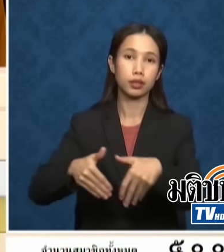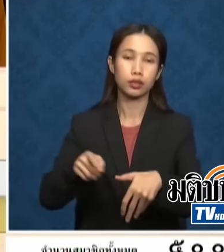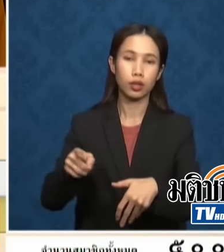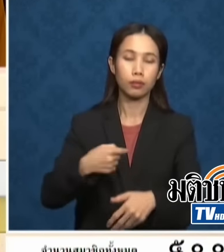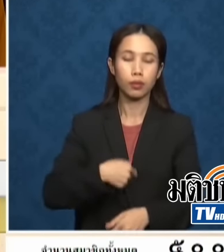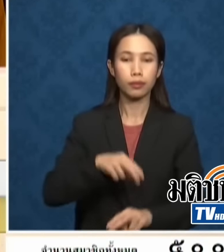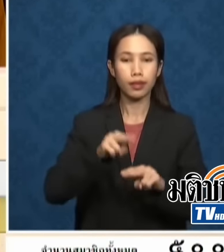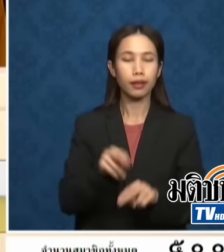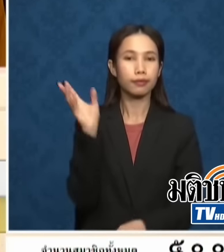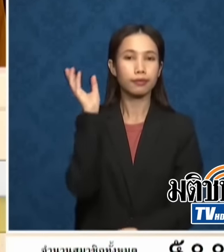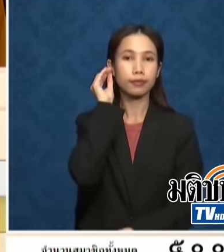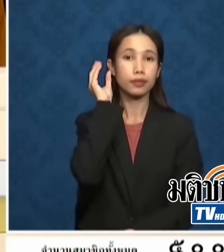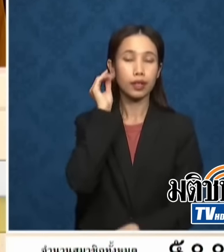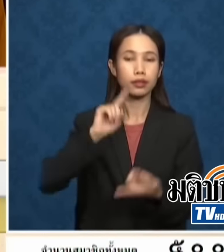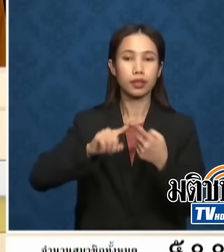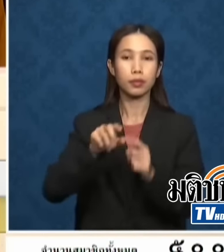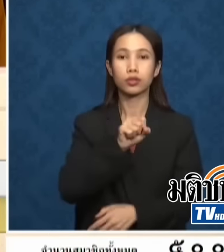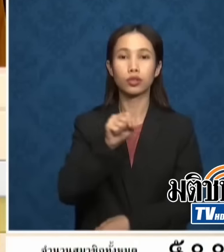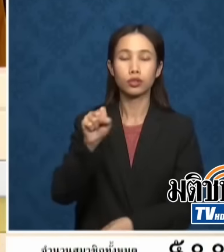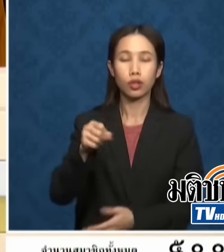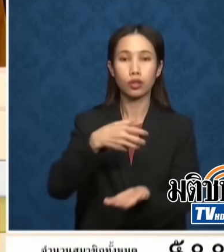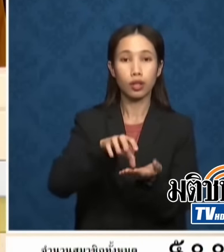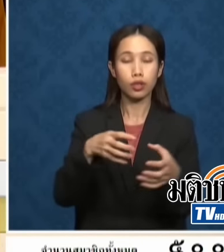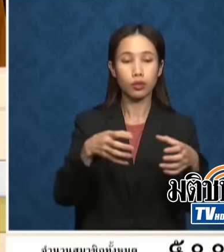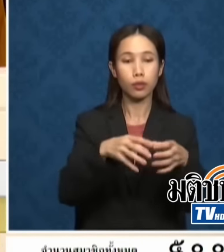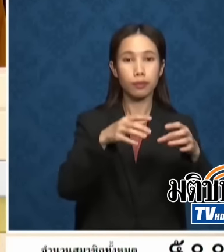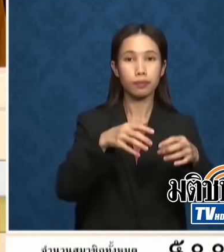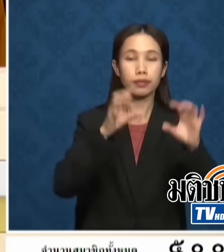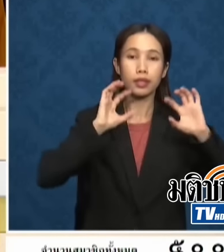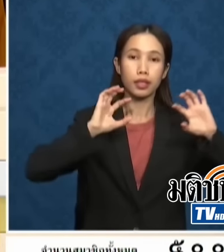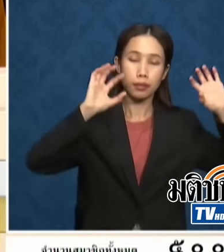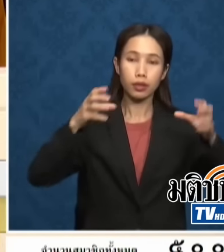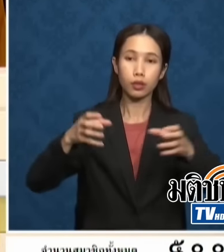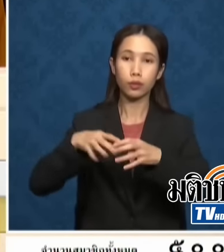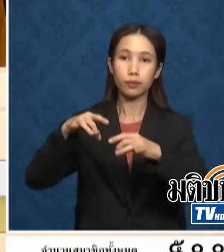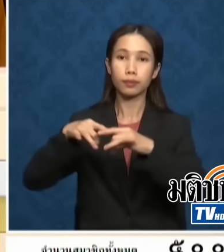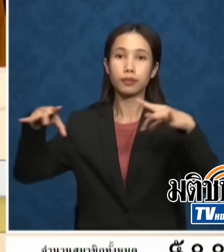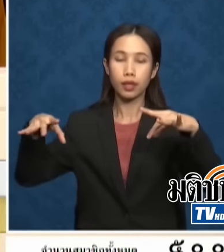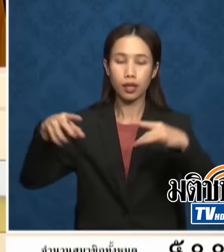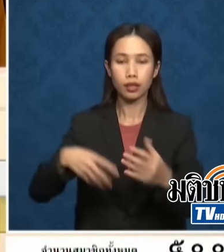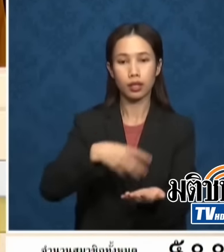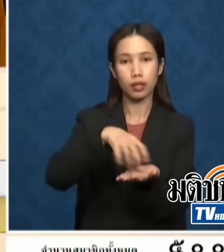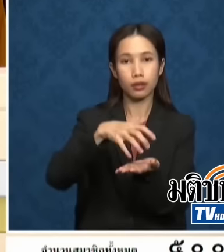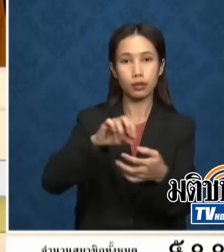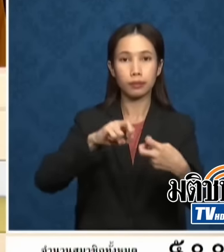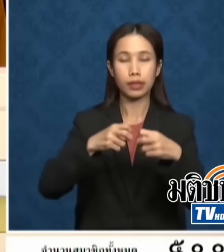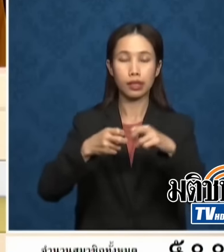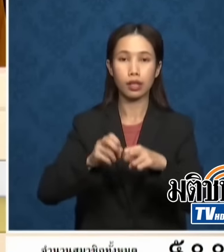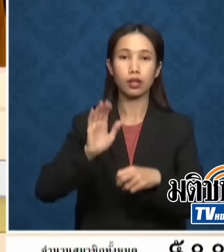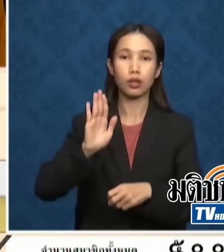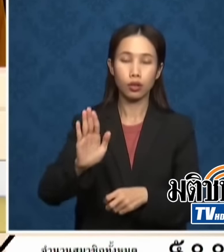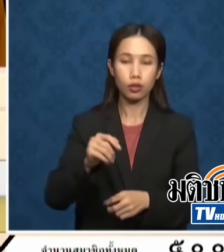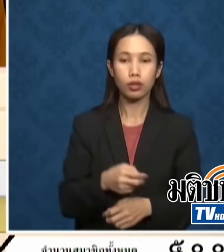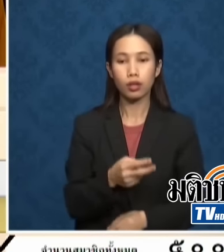รับฟังตามที่เพื่อนสมาชิกนะครับทั้งฝ่ายรัฐบาลและฝ่ายค้านได้นำเสนอสะท้อนนะครับเห็น